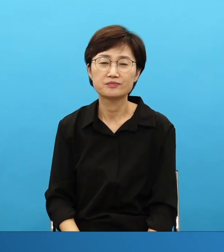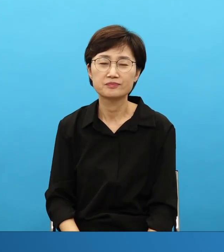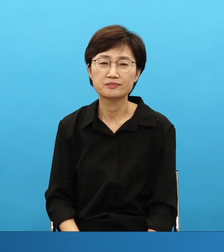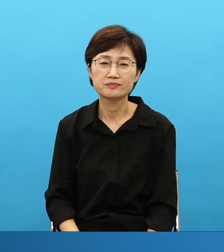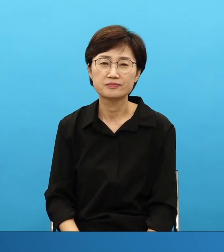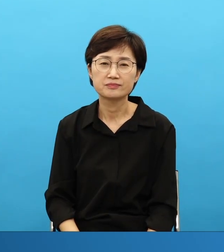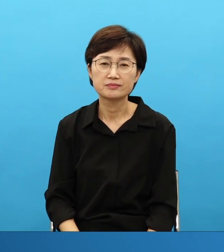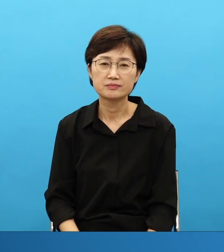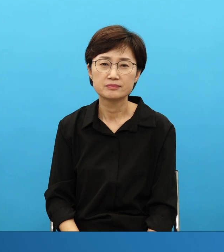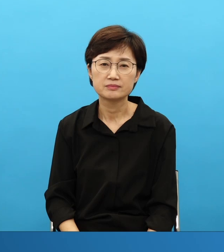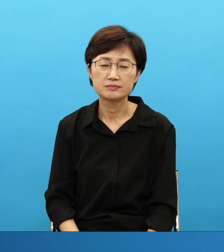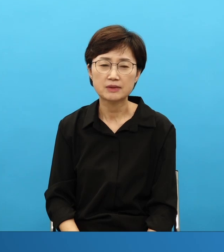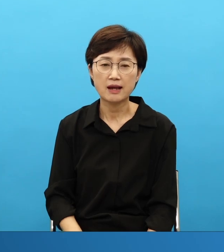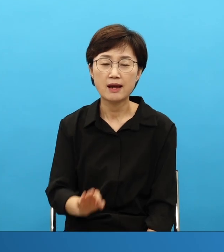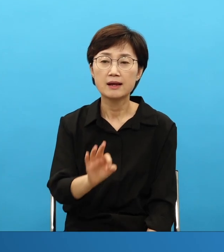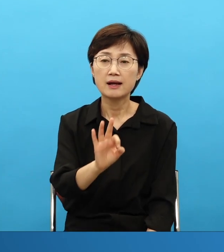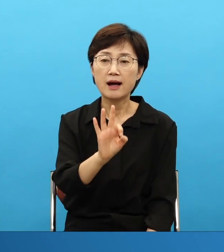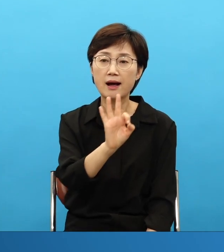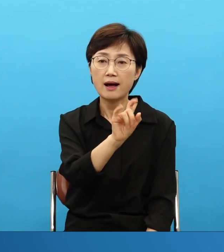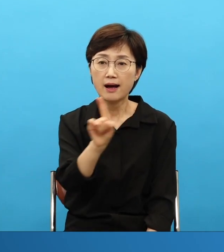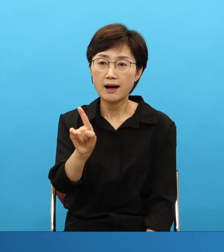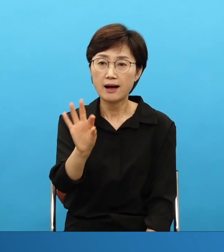갔습니다 아는